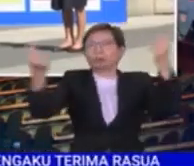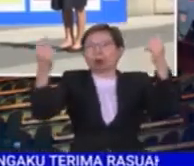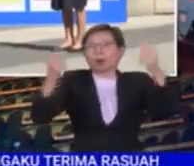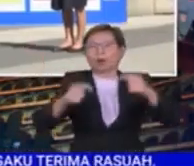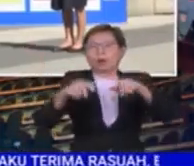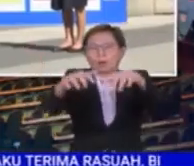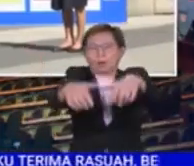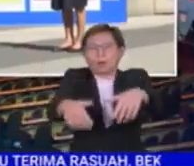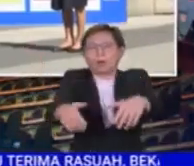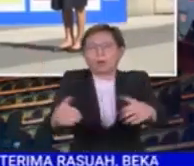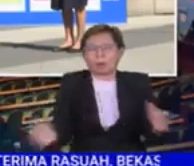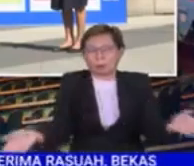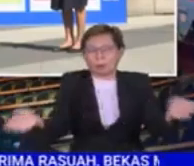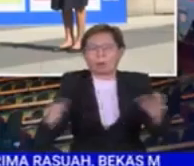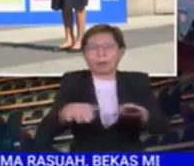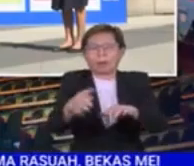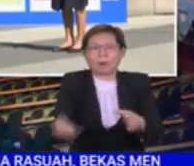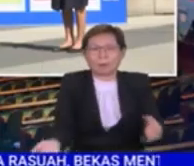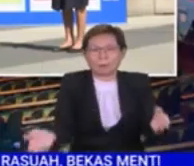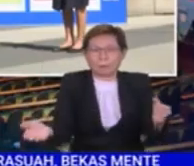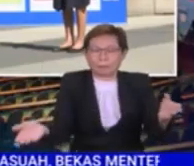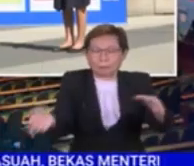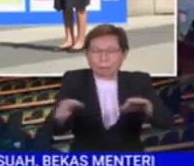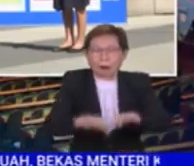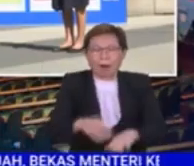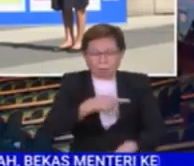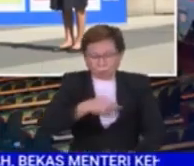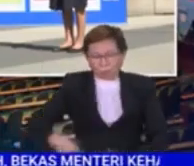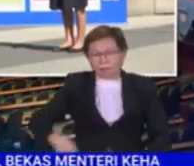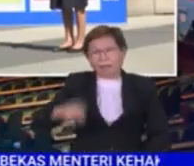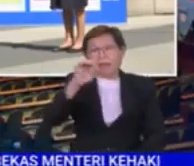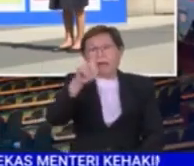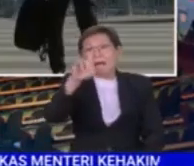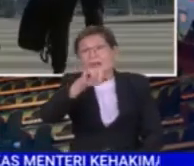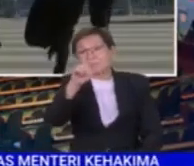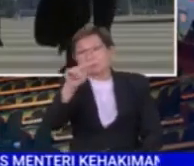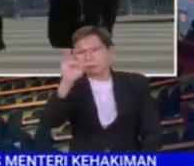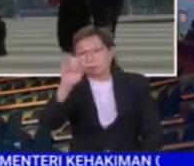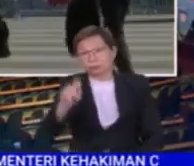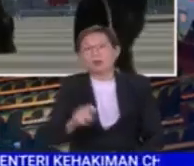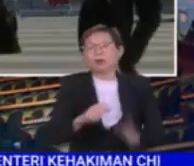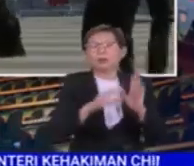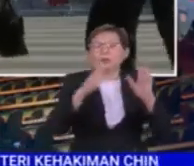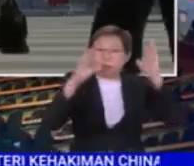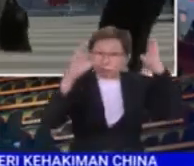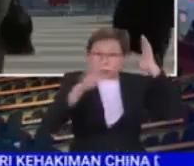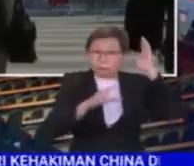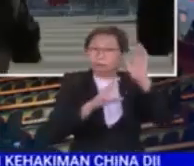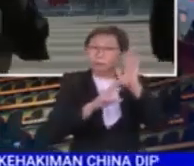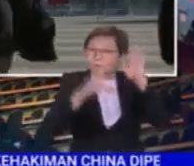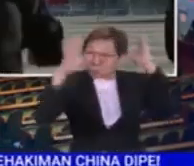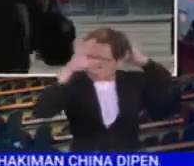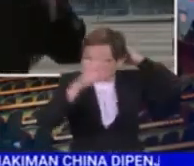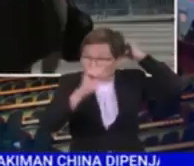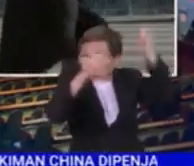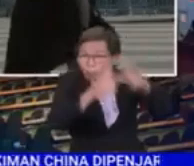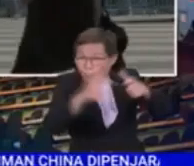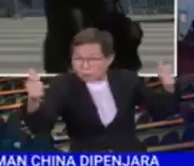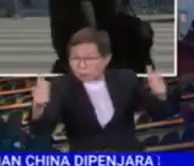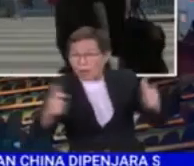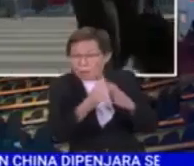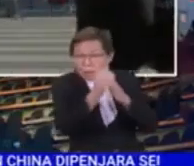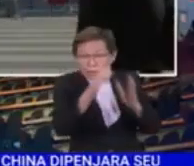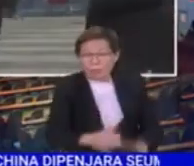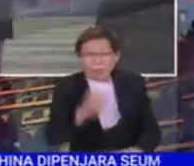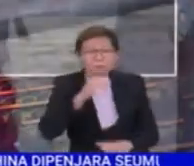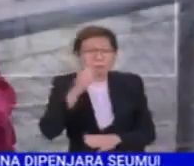pengebumian Ratu Elizabeth duta besar Amerika Syarikat ke PBB Linda Thomas Greenfield berkata walaupun jelas pemimpin tidak